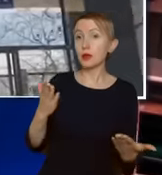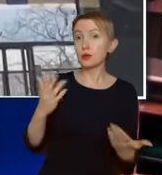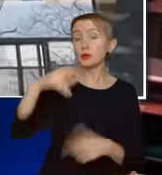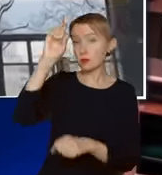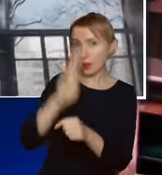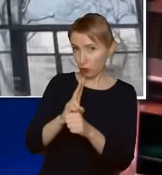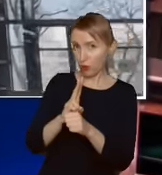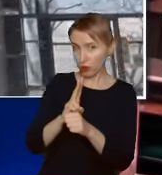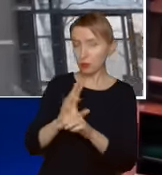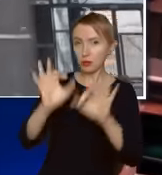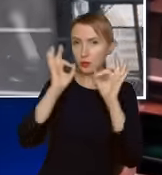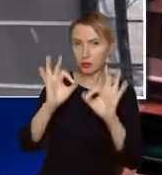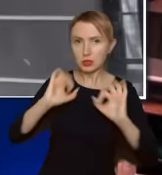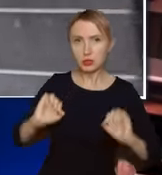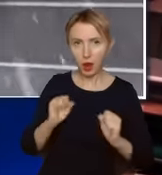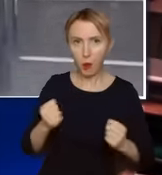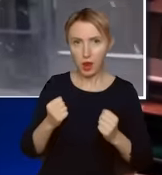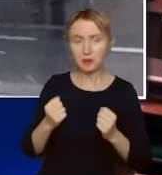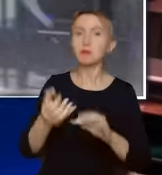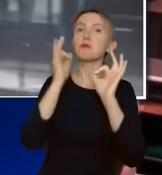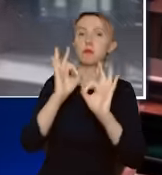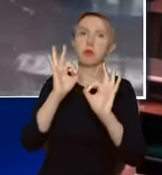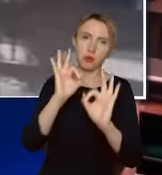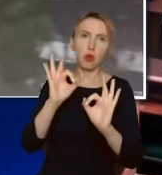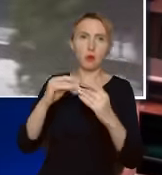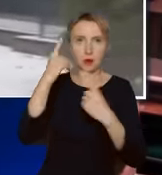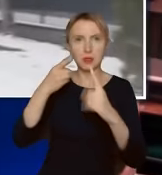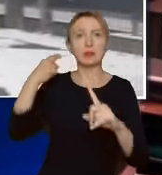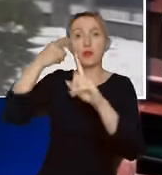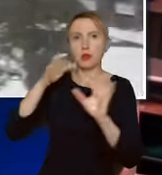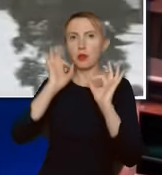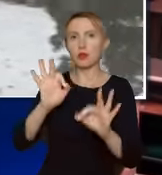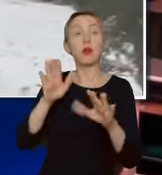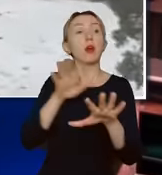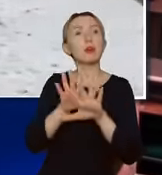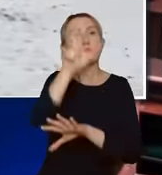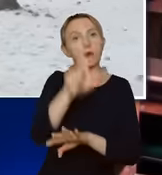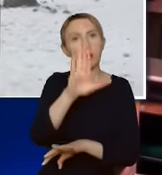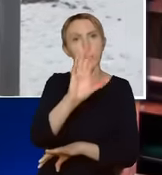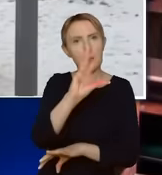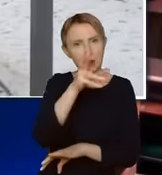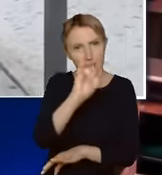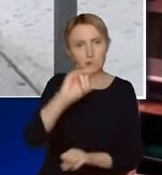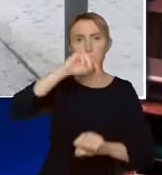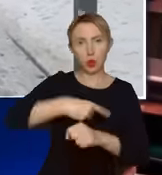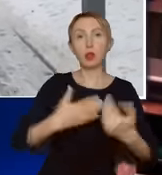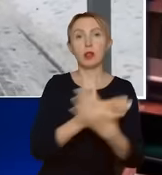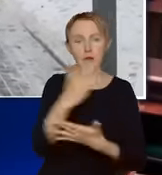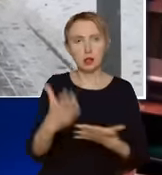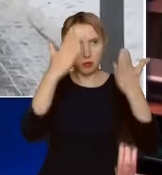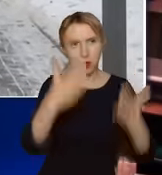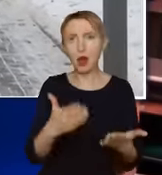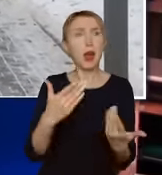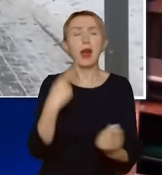do prawidłowego działania, w dobrej wierze traktował pana prokuratora Barskiego jako prokuratora krajowego. Do głowy